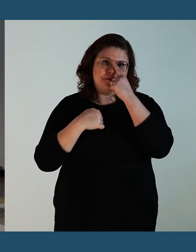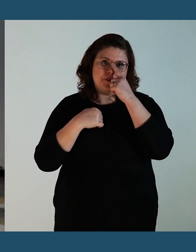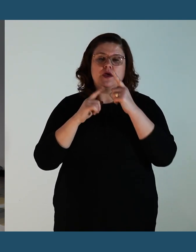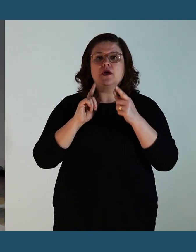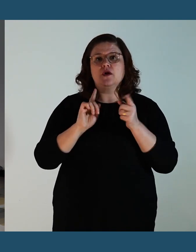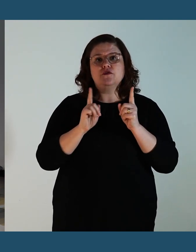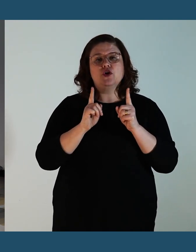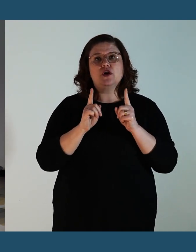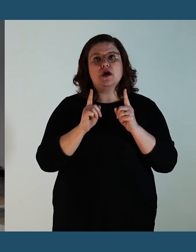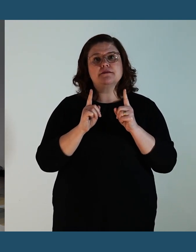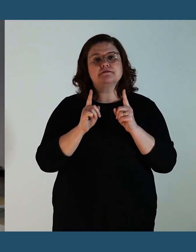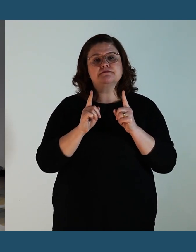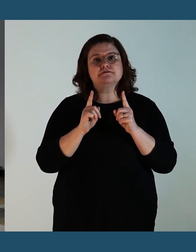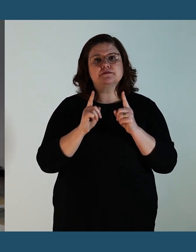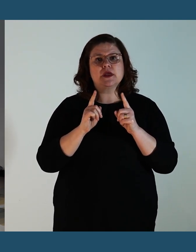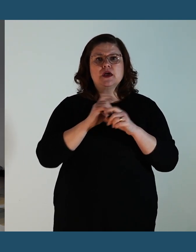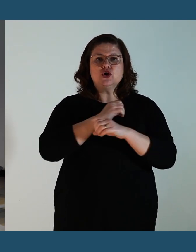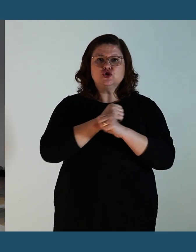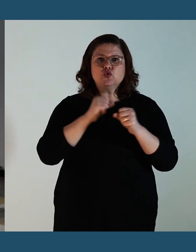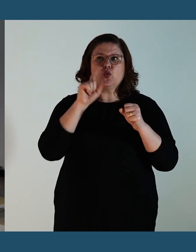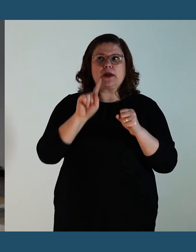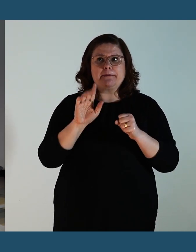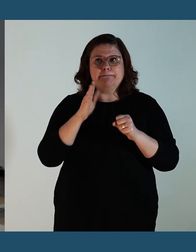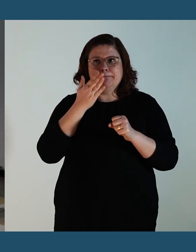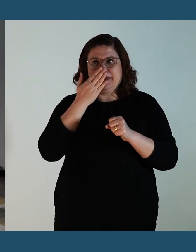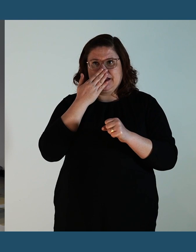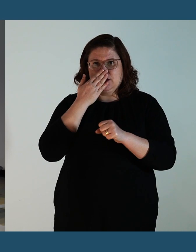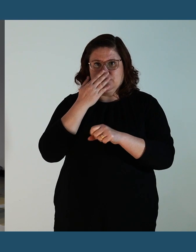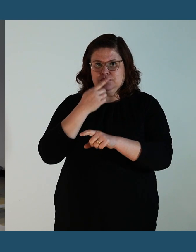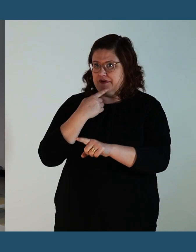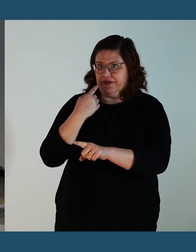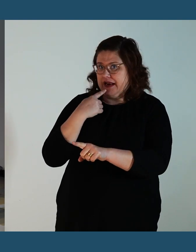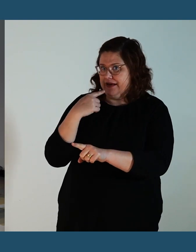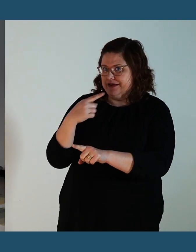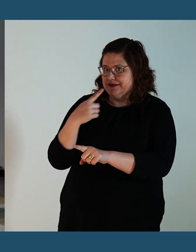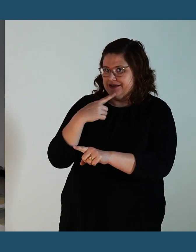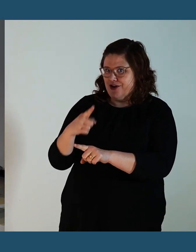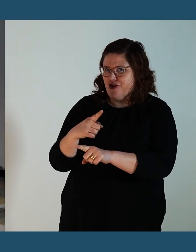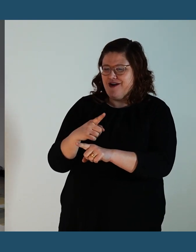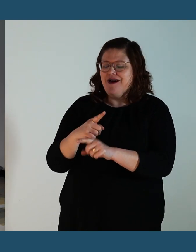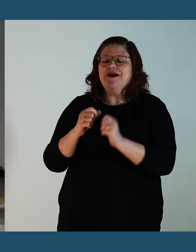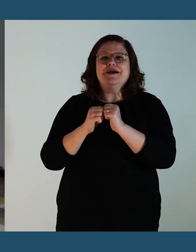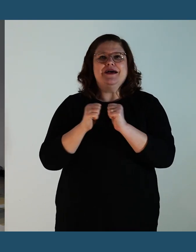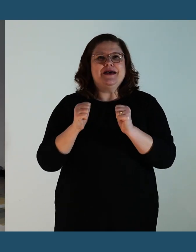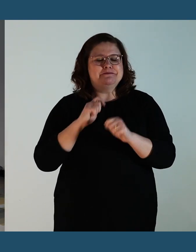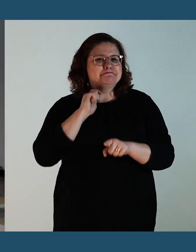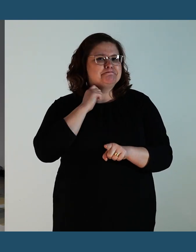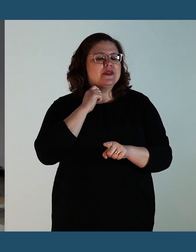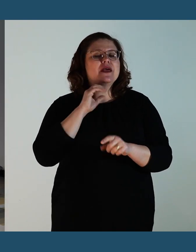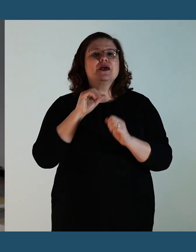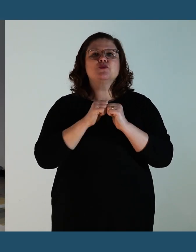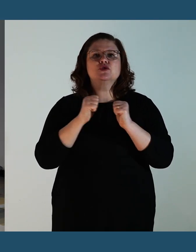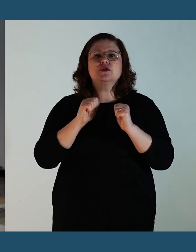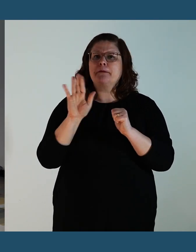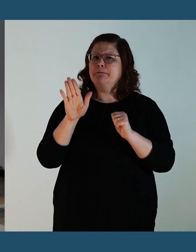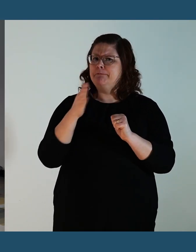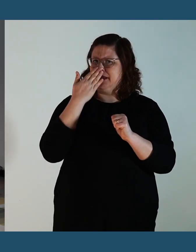suurin pettymys, vaikka ehkä nyt ei siinä vielä pitänyt mennä, niin on ehkä kuitenkin se,